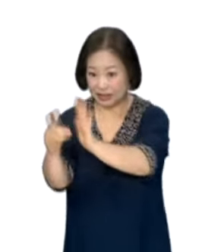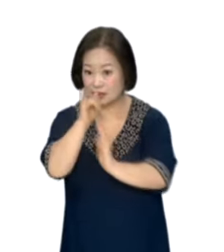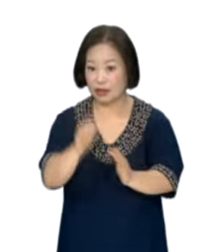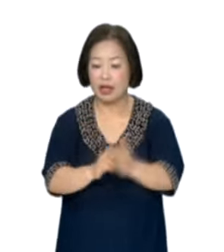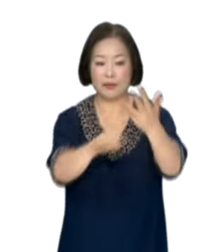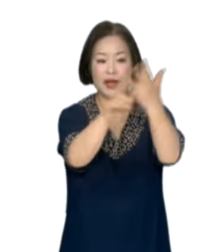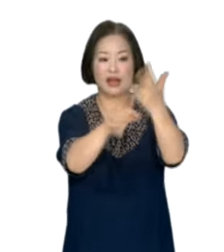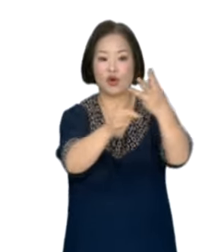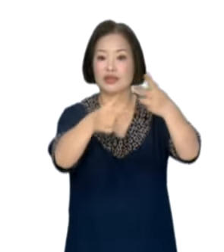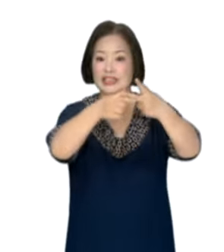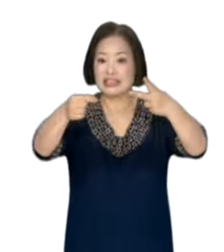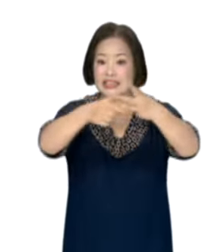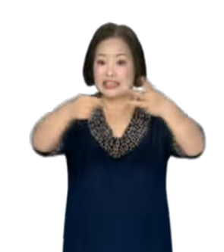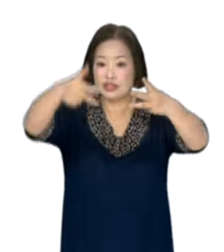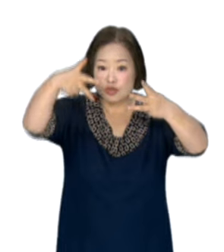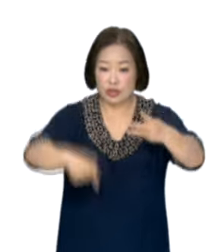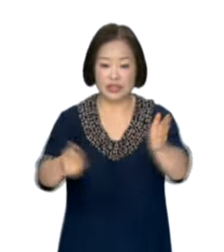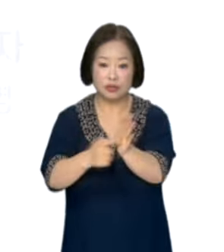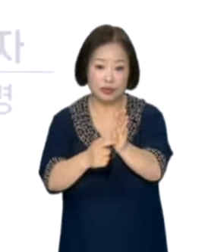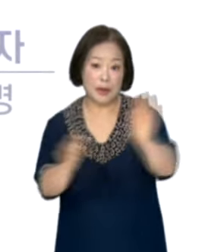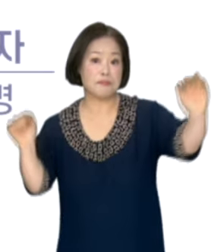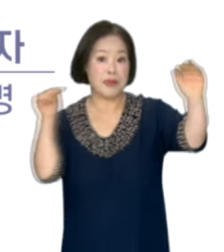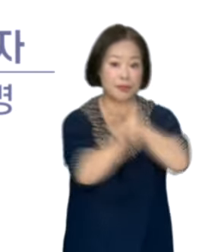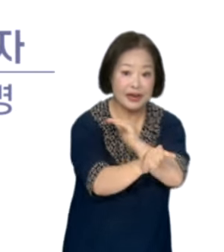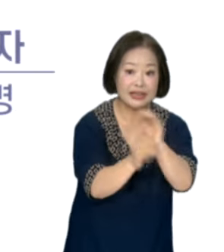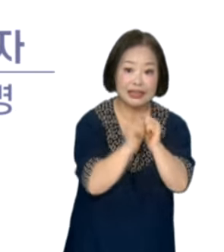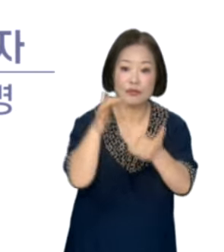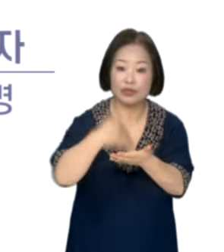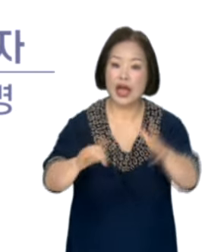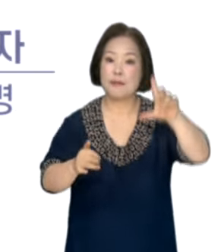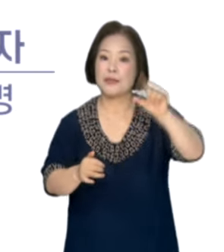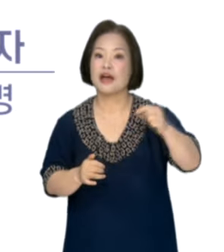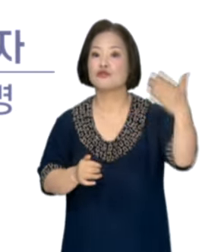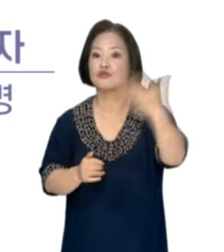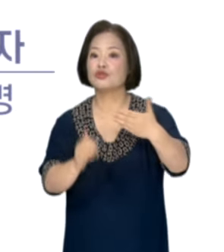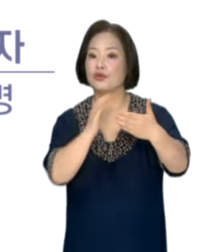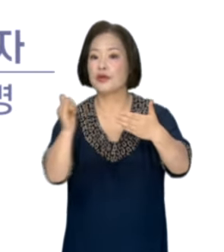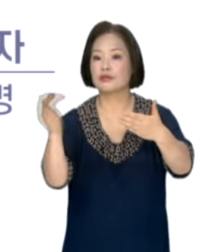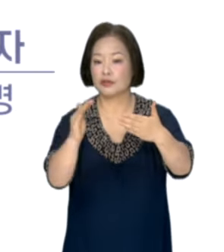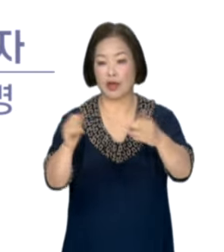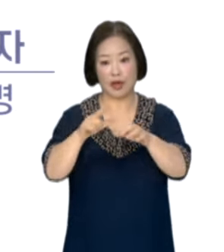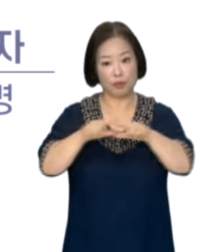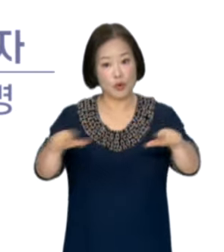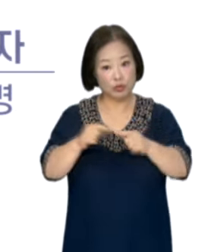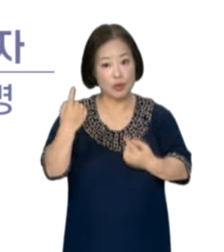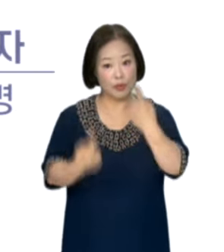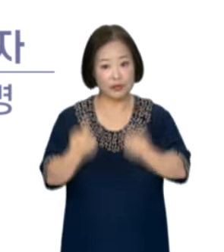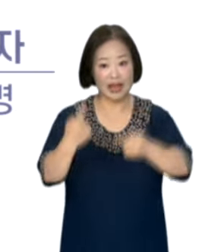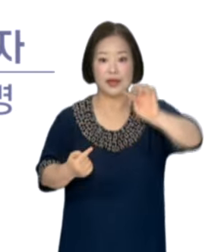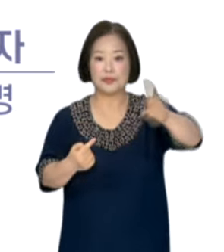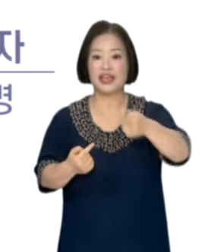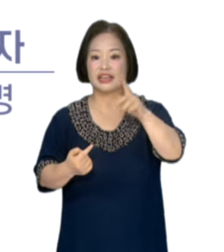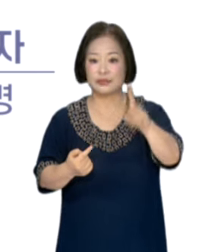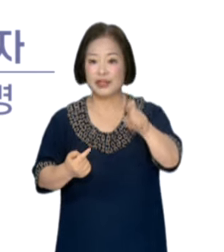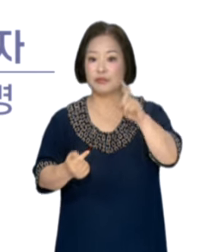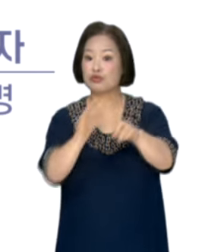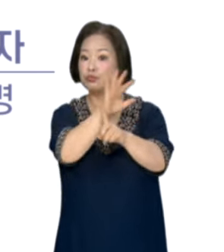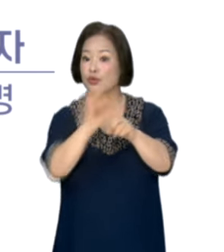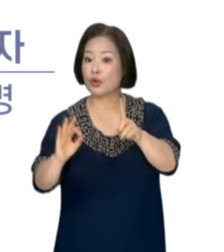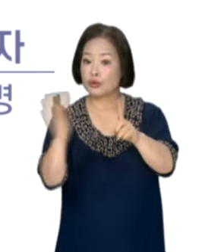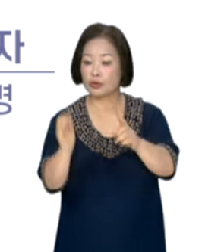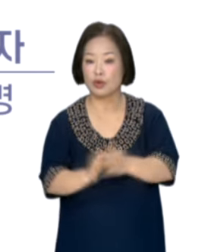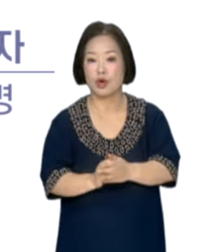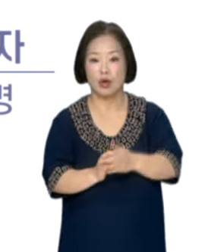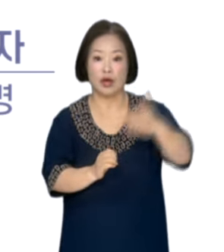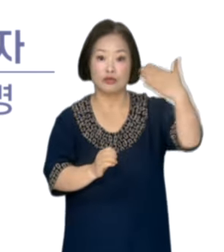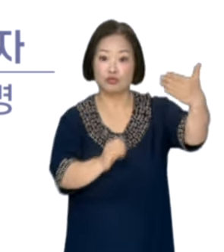8월 셋째 주 응급실을 찾은 환자는 천여 명으로 평소에 111% 수준입니다 이중